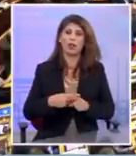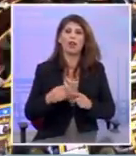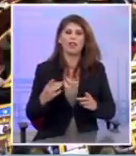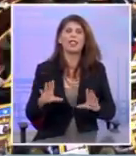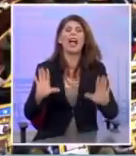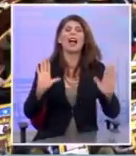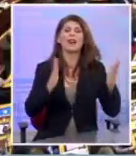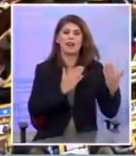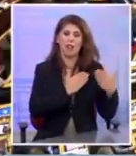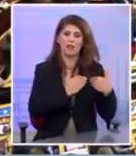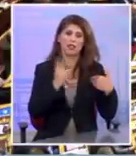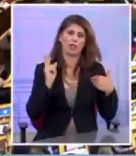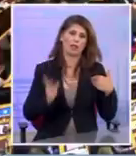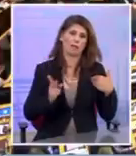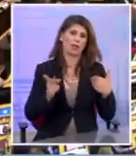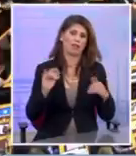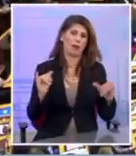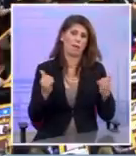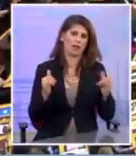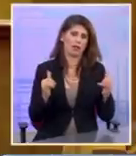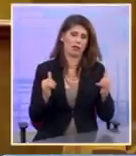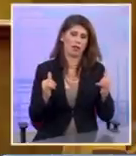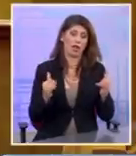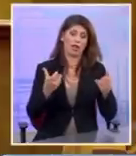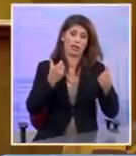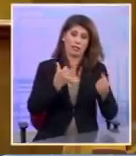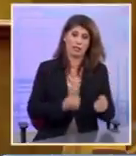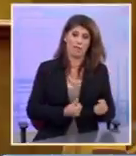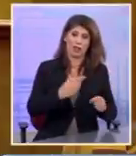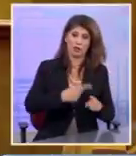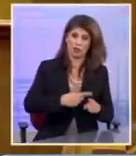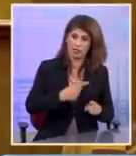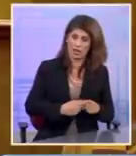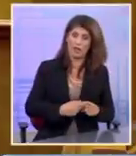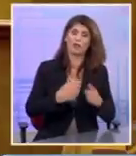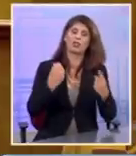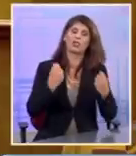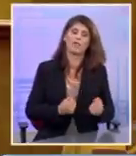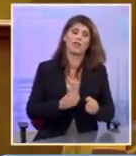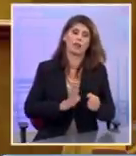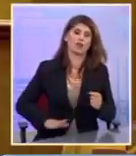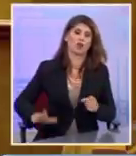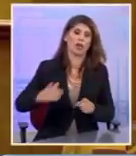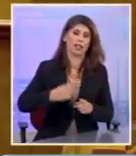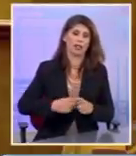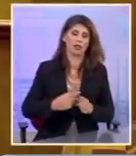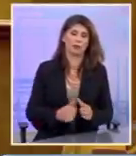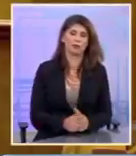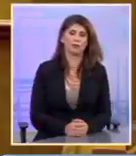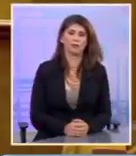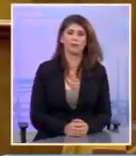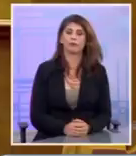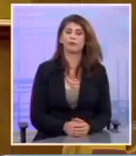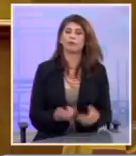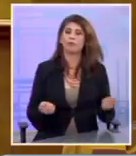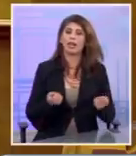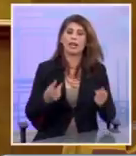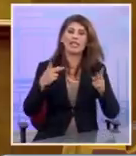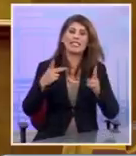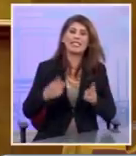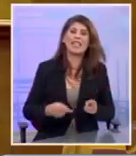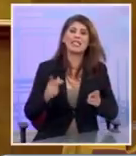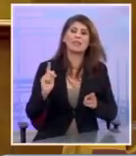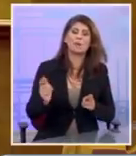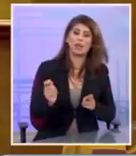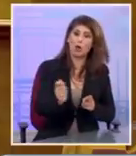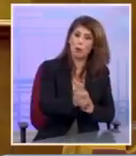ανεύθυνα και επικίνδυνα παιχνίδια σε βάρος της χώρας, σε βάρος του ελληνικού λαού. Έκαναν στάση